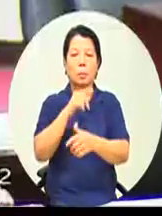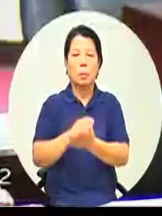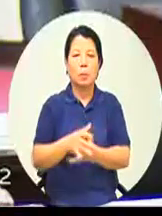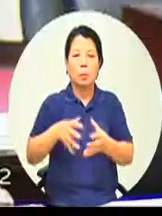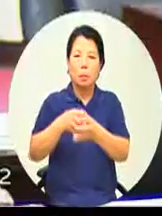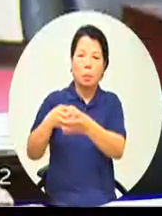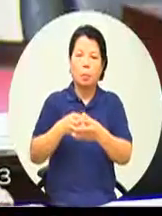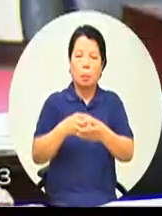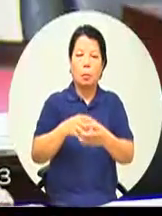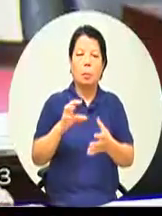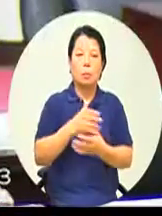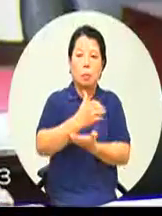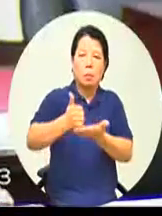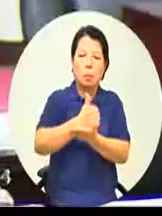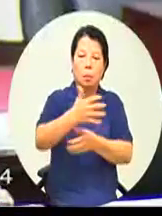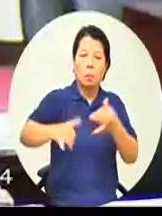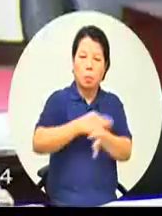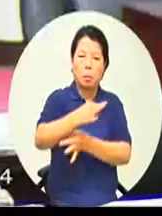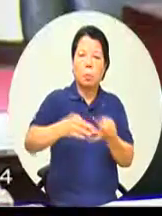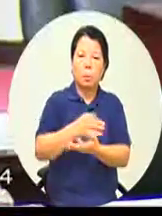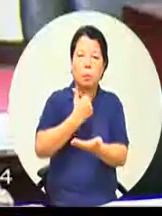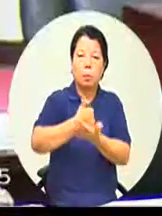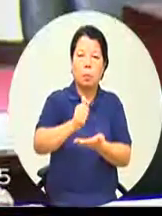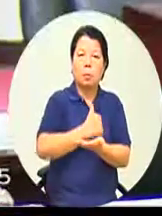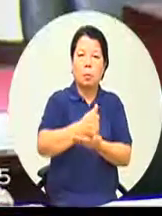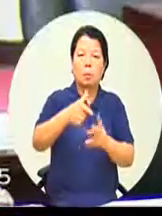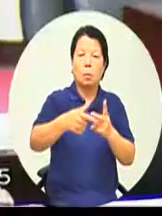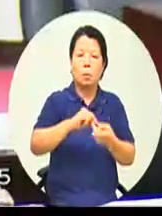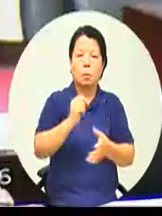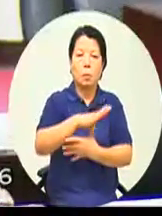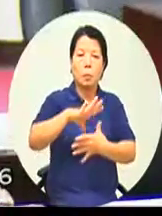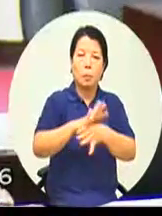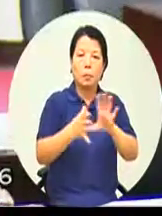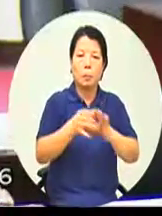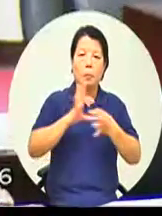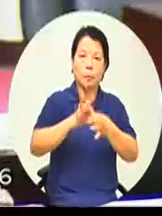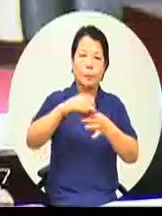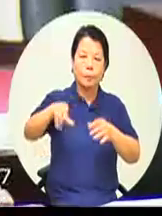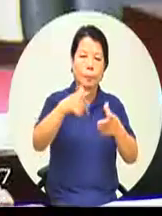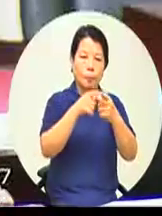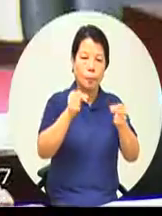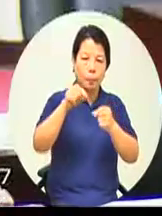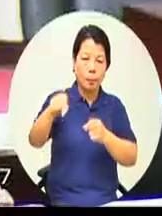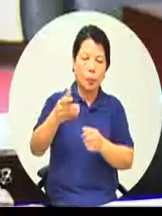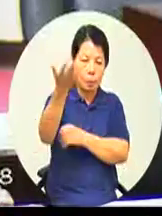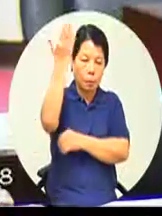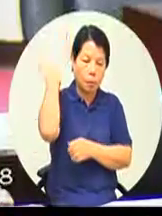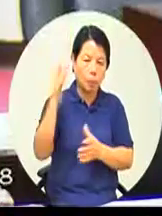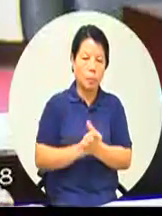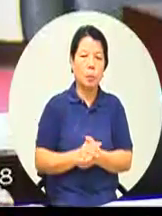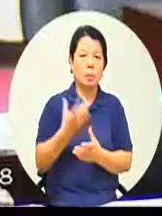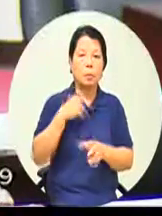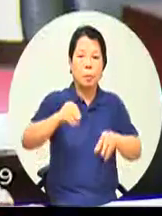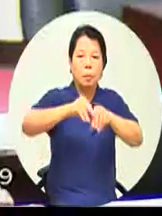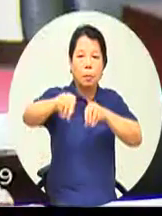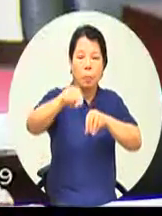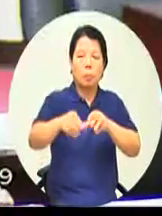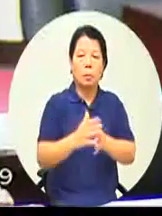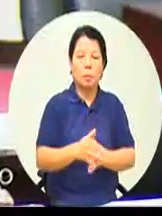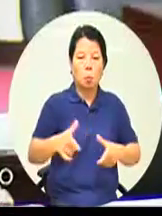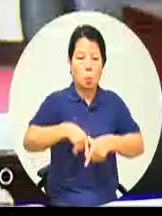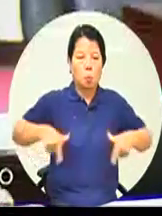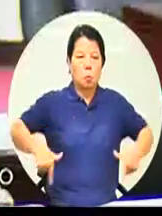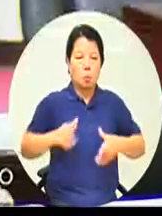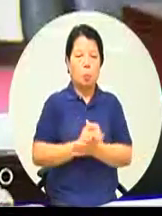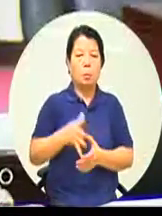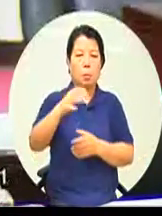系、经贸关系、文化关系。所以其实日本在这个部分呢，他们过去的殖民雄心壮志里头是